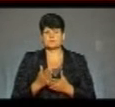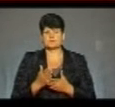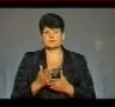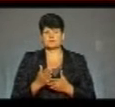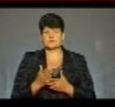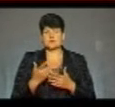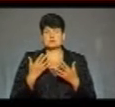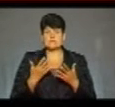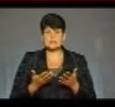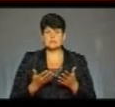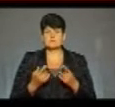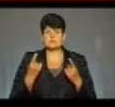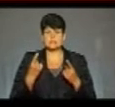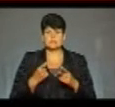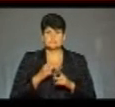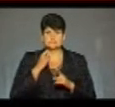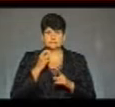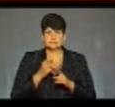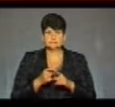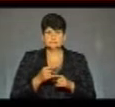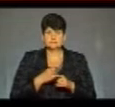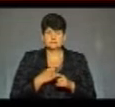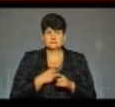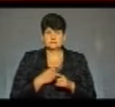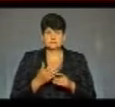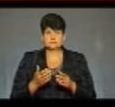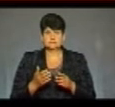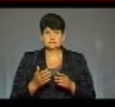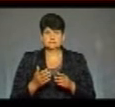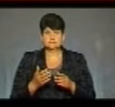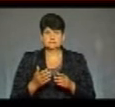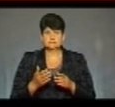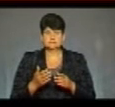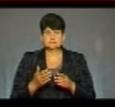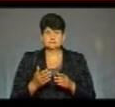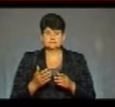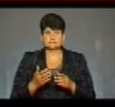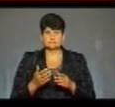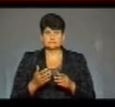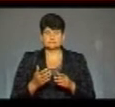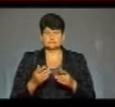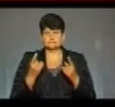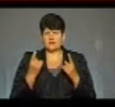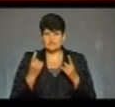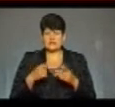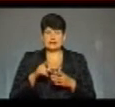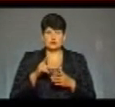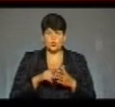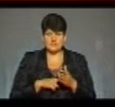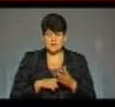оскільки велика відповідальність, на жаль, породжує і велику, велика